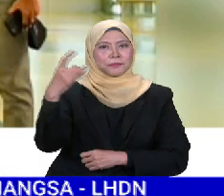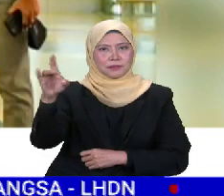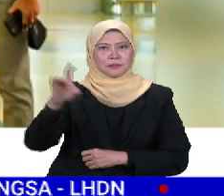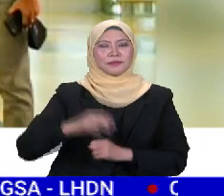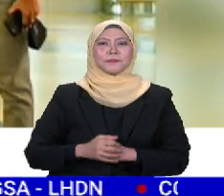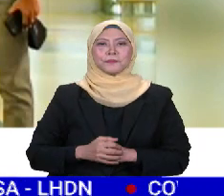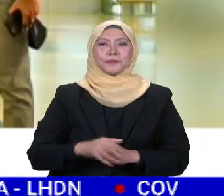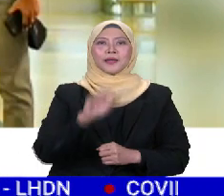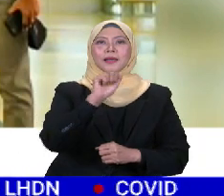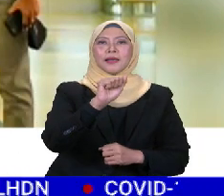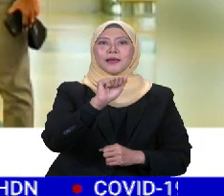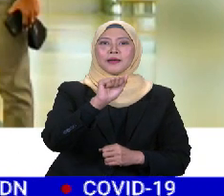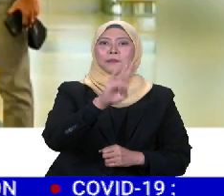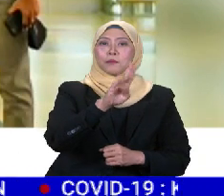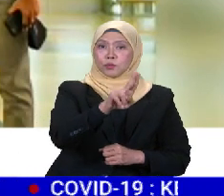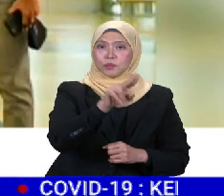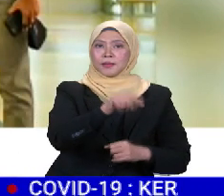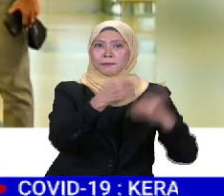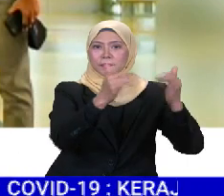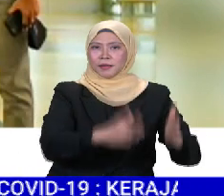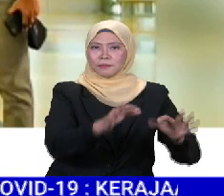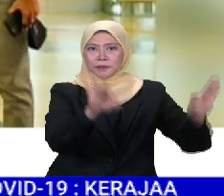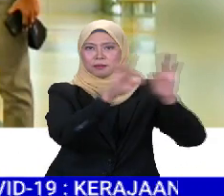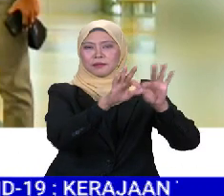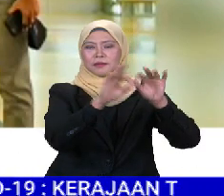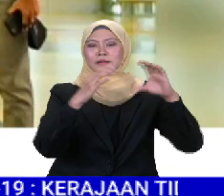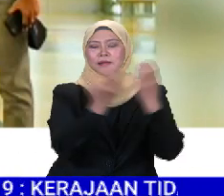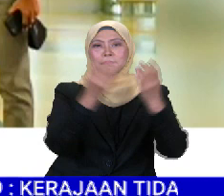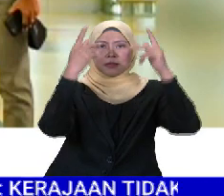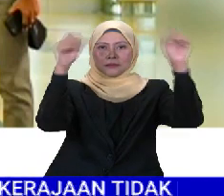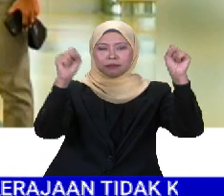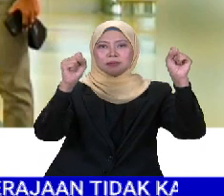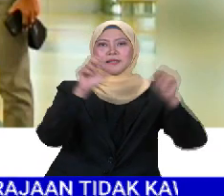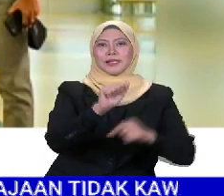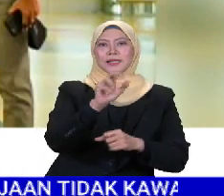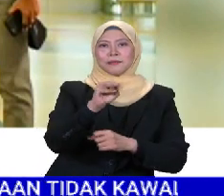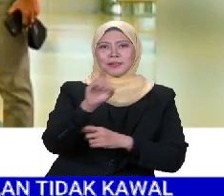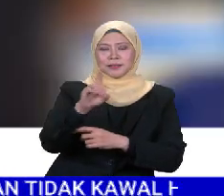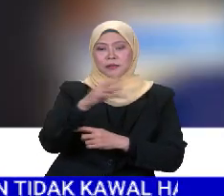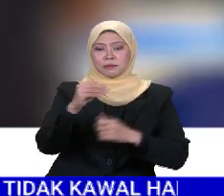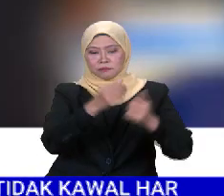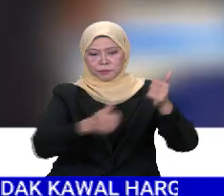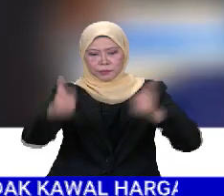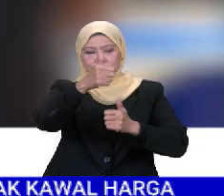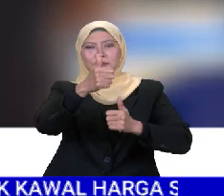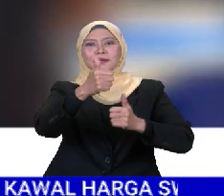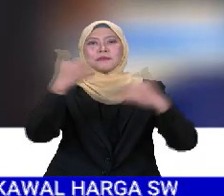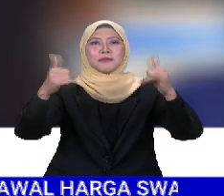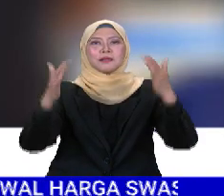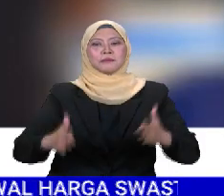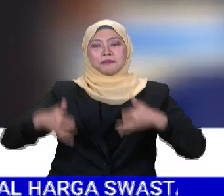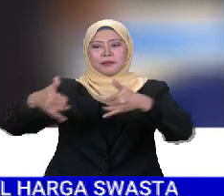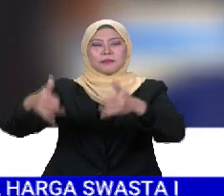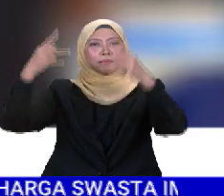Sementara Muhammad Abu adalah pemain utama skuad Piala Presiden AMD yang kini berada di kedudukan teratas dalam saingan Piala